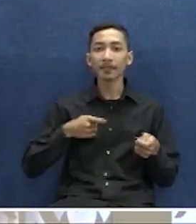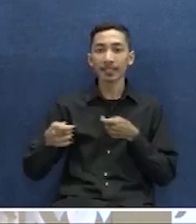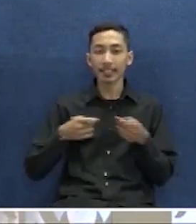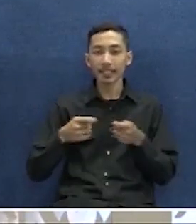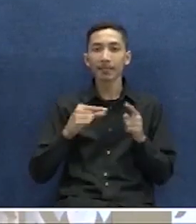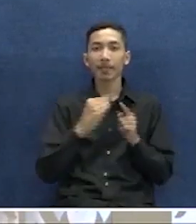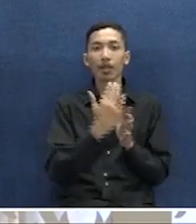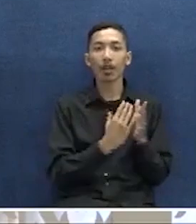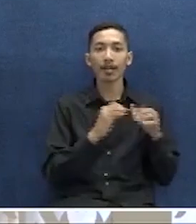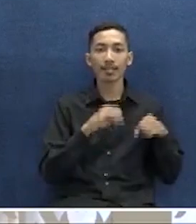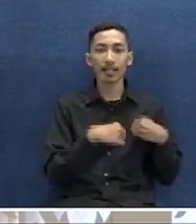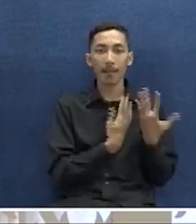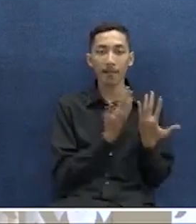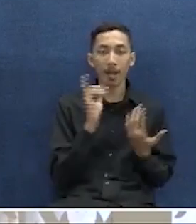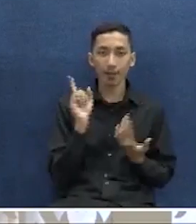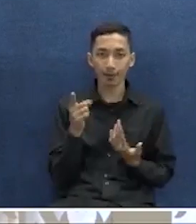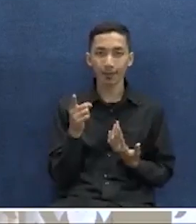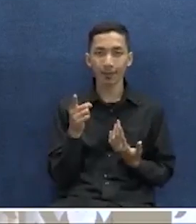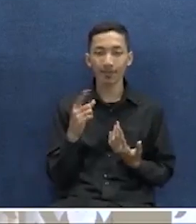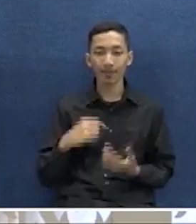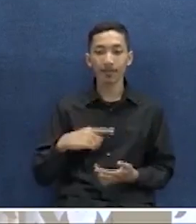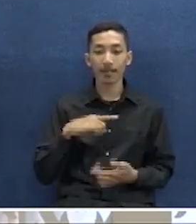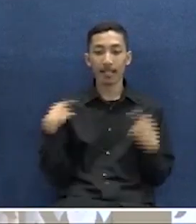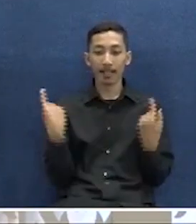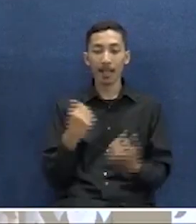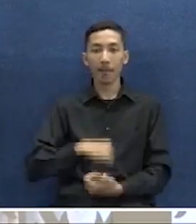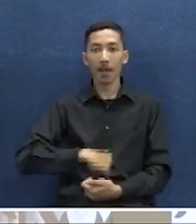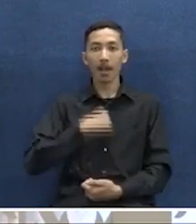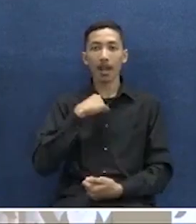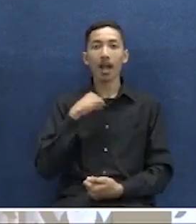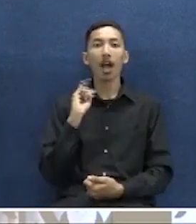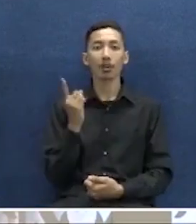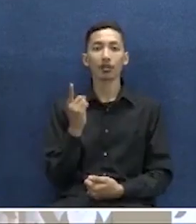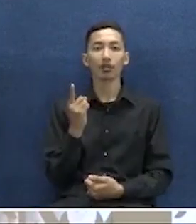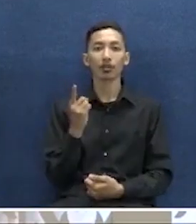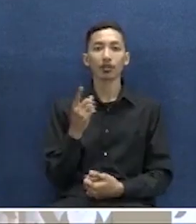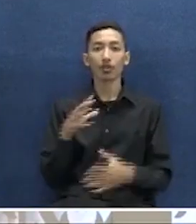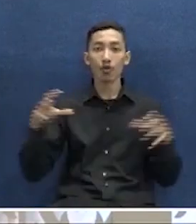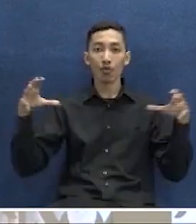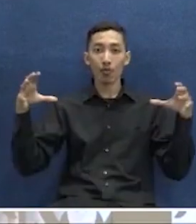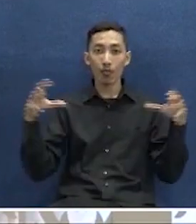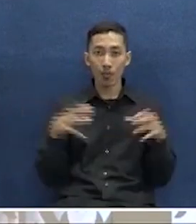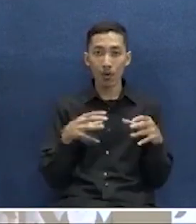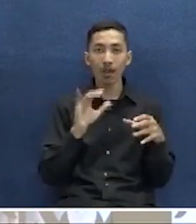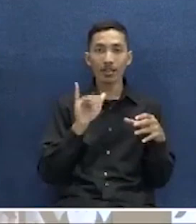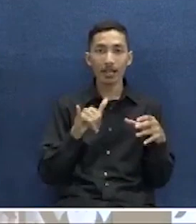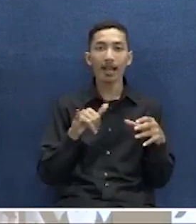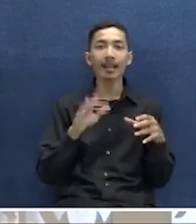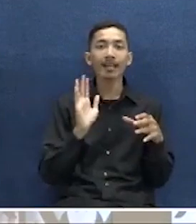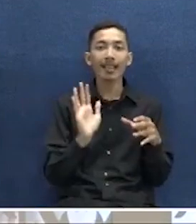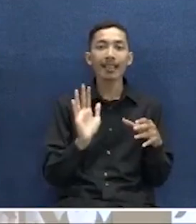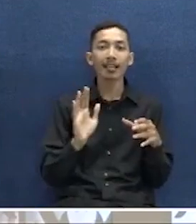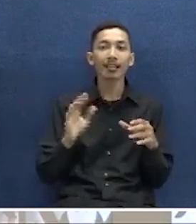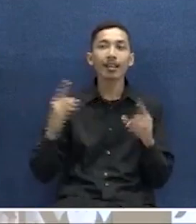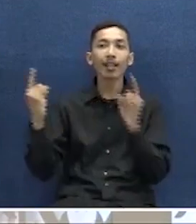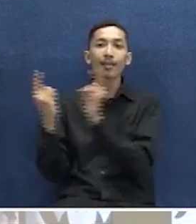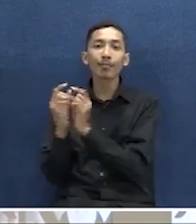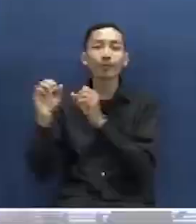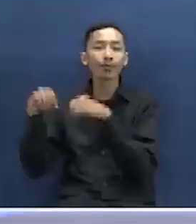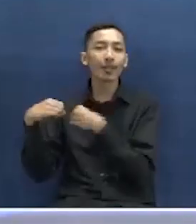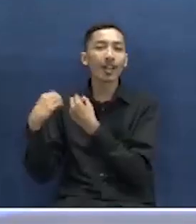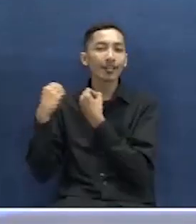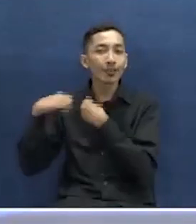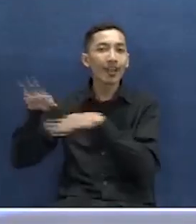syariat Islam Kita harus bangga dan semoga kita nanti tidak hanya berkumpul di sini tapi nanti di jannah-nya Allah amin ya robbal alamin robbal